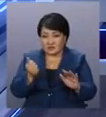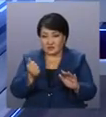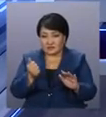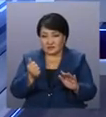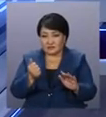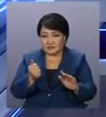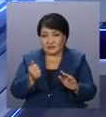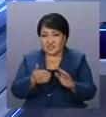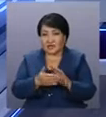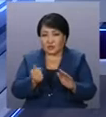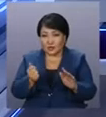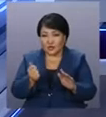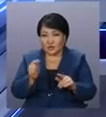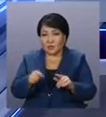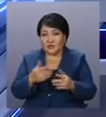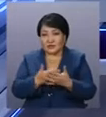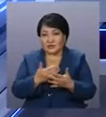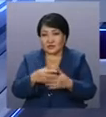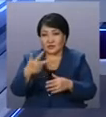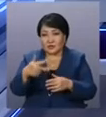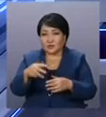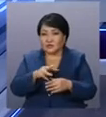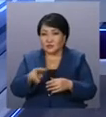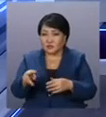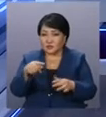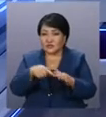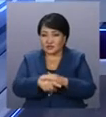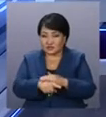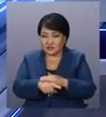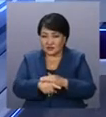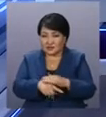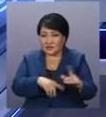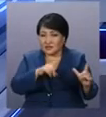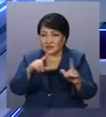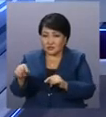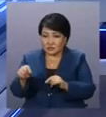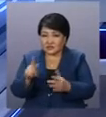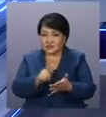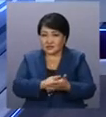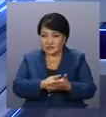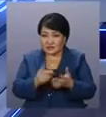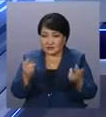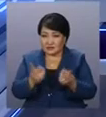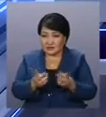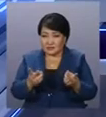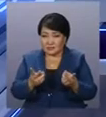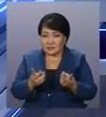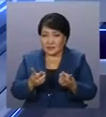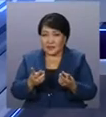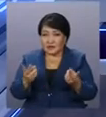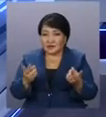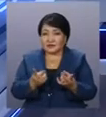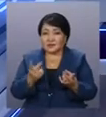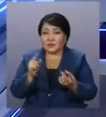Оған біз 30 минут ішінде жетуіміз керек. Оған жататын жаңағы